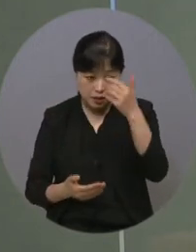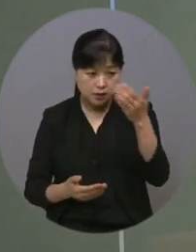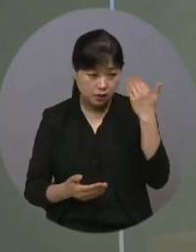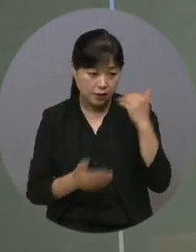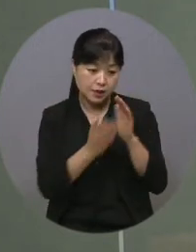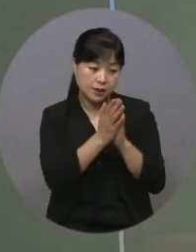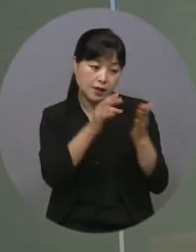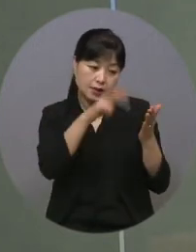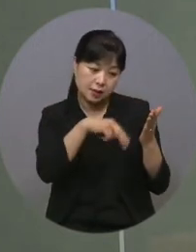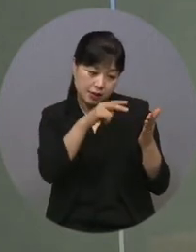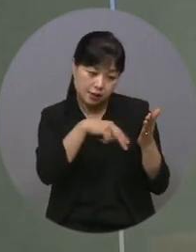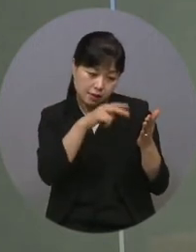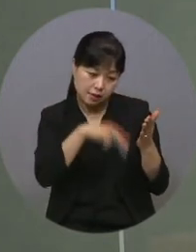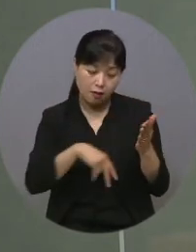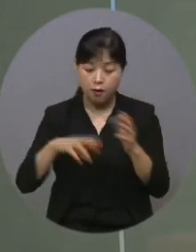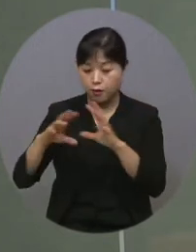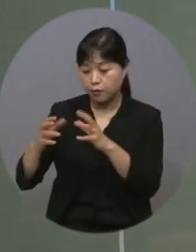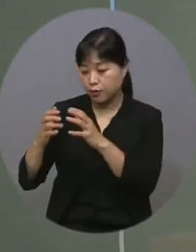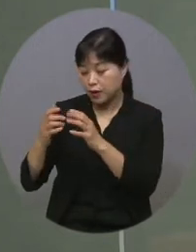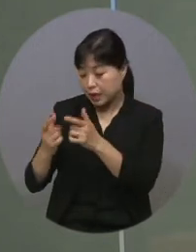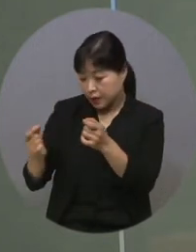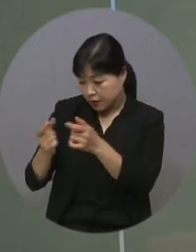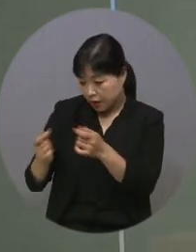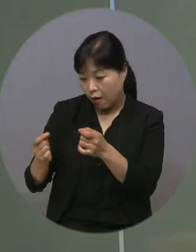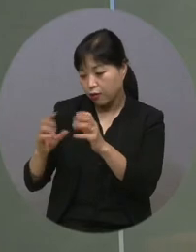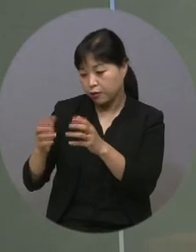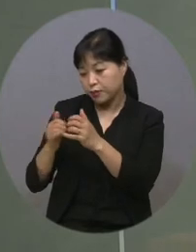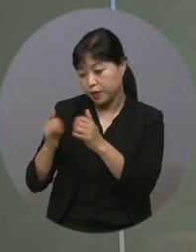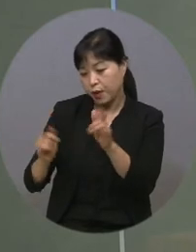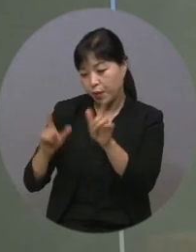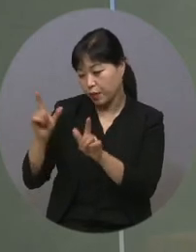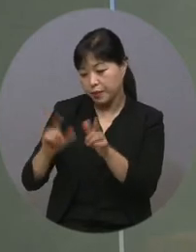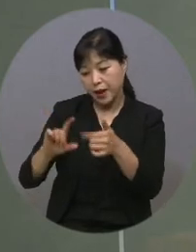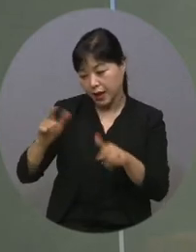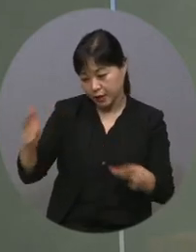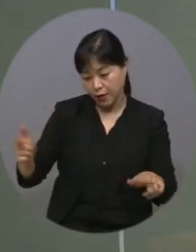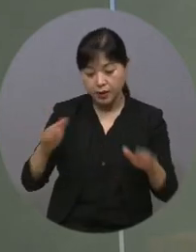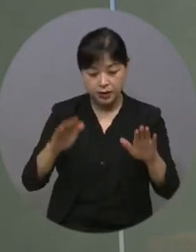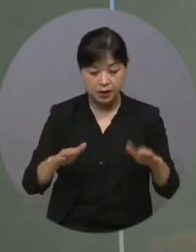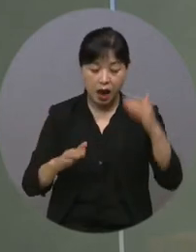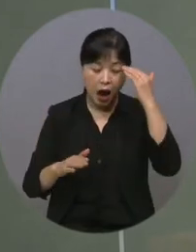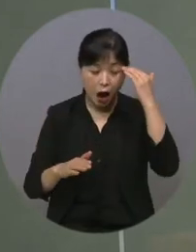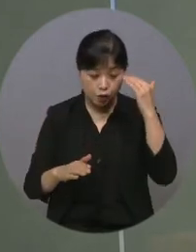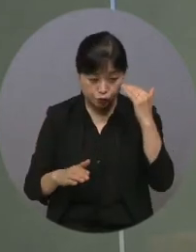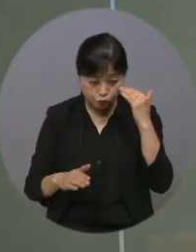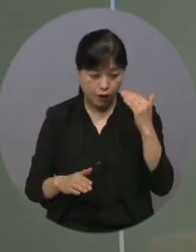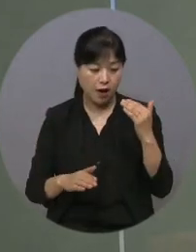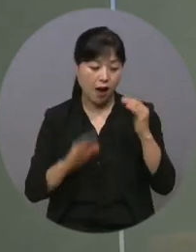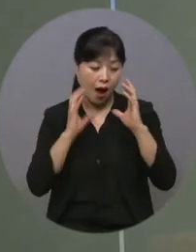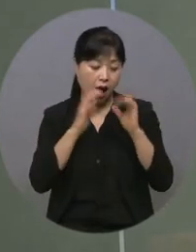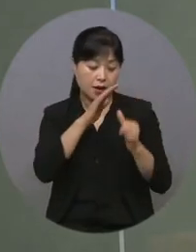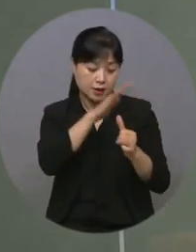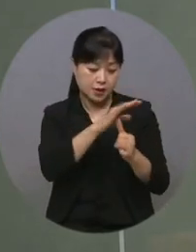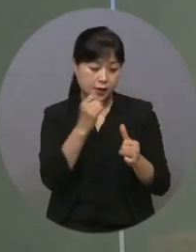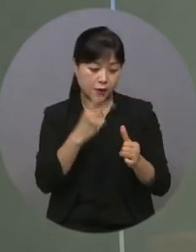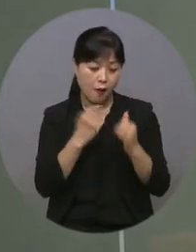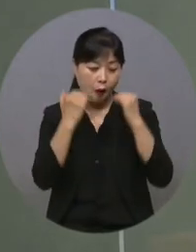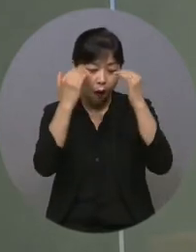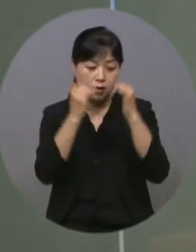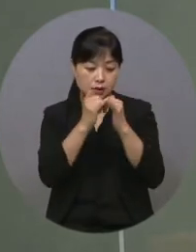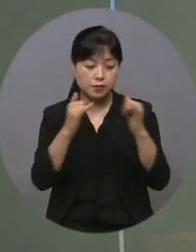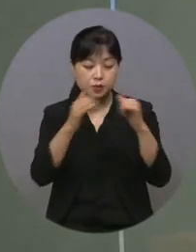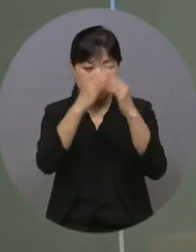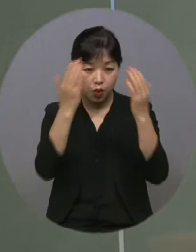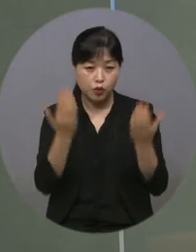읽던 일본 국민들의 모습이 아니라 지금 현재는 대한민국의 모든 어린이나 어른이나 할 것